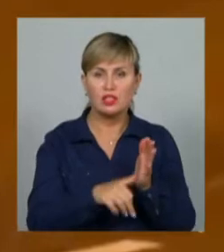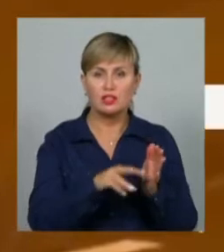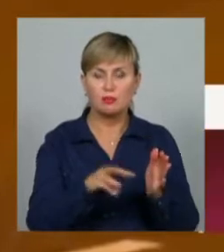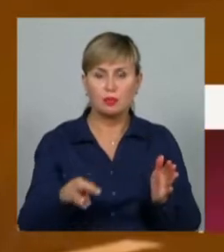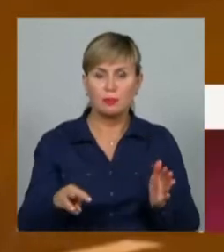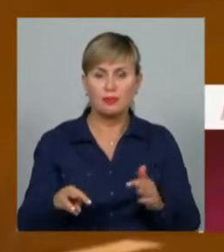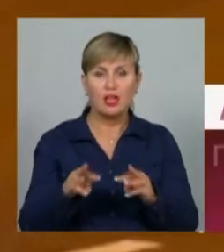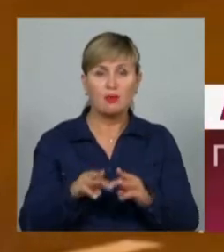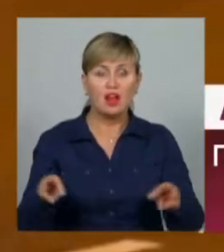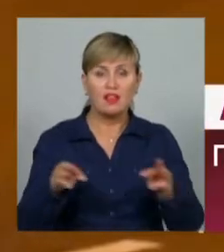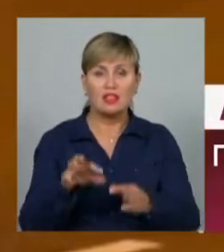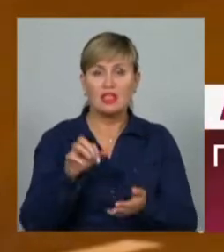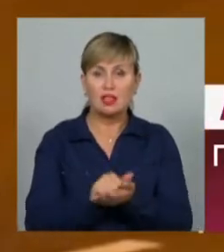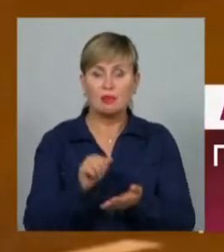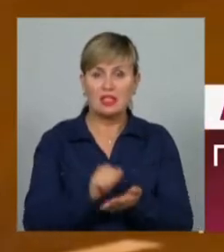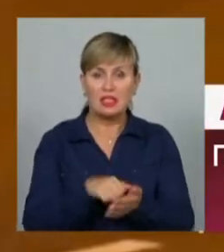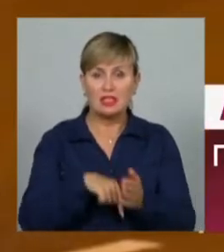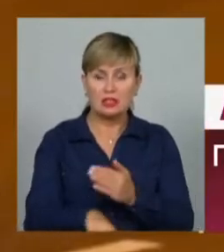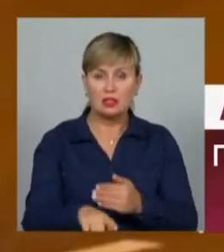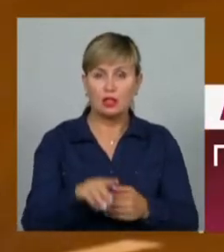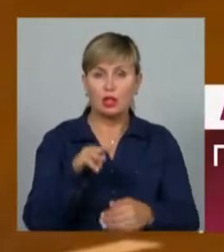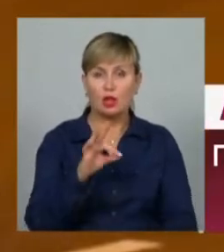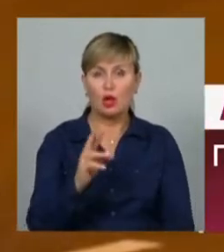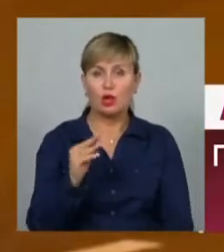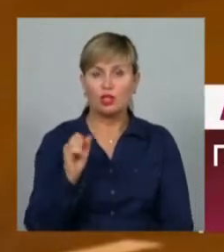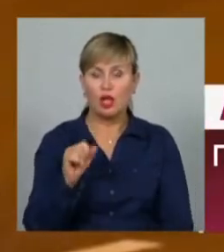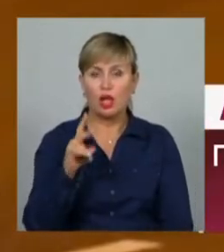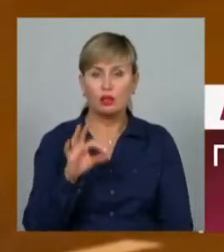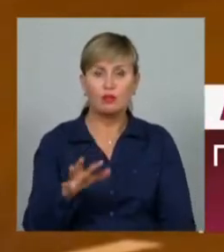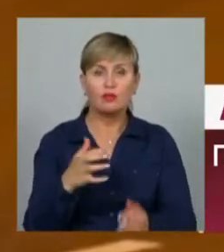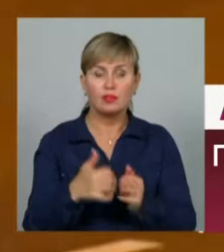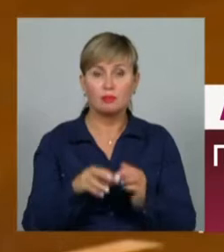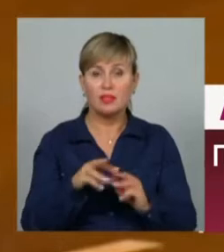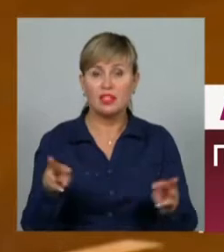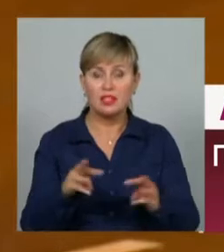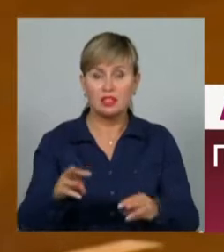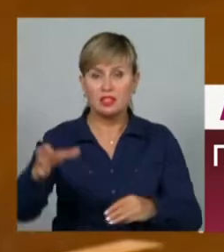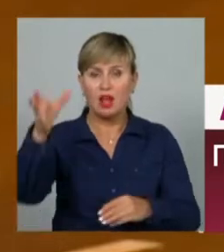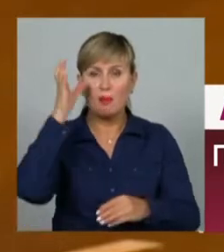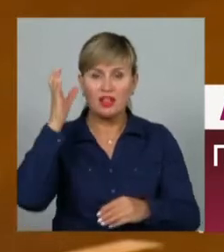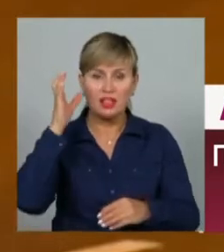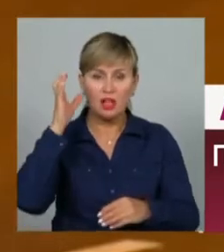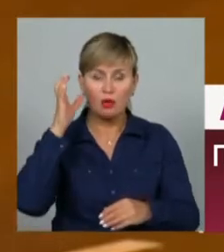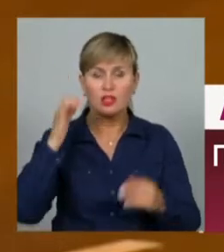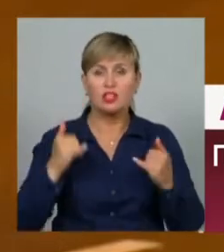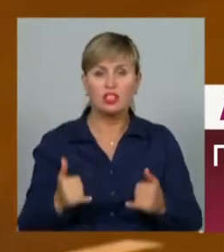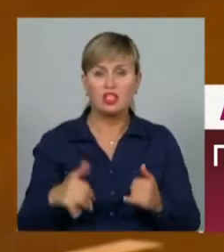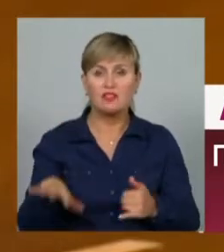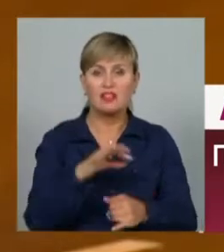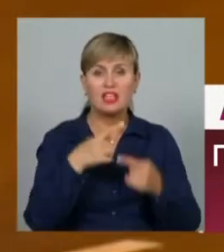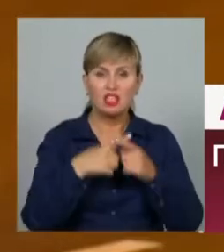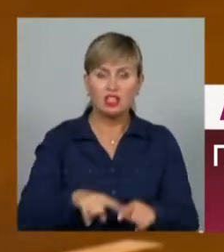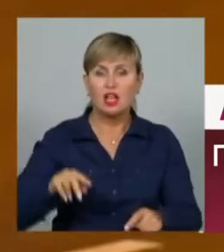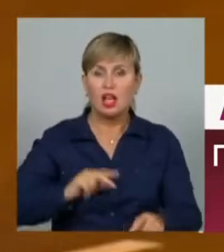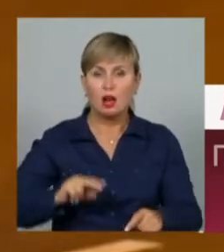правительстве занимается заместитель премьер-министра Тукжанов. Среди министров это Министерство образования и науки. Сейчас все технические